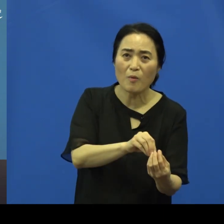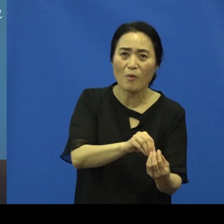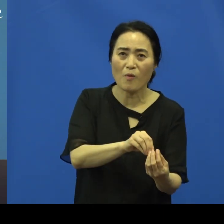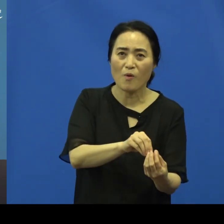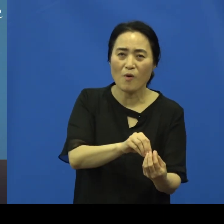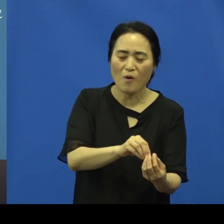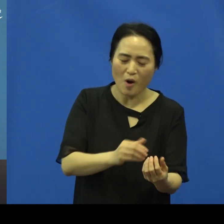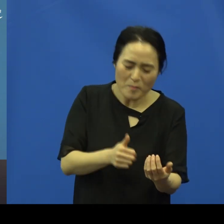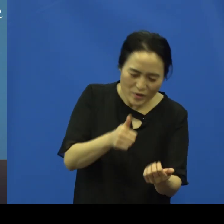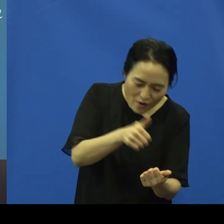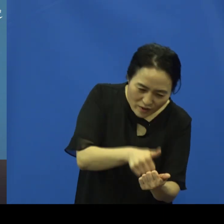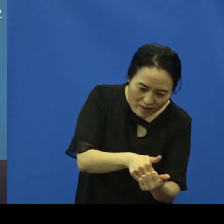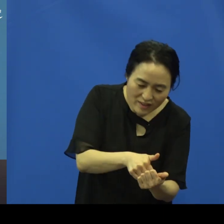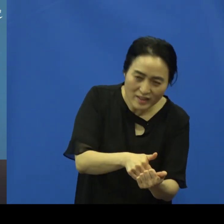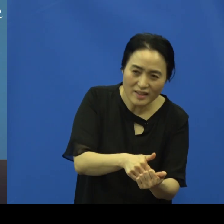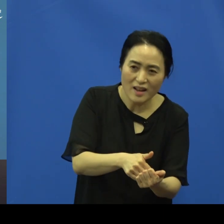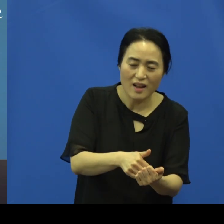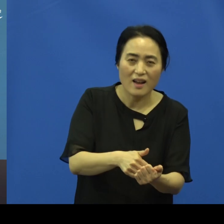차차 따뜻하더라.